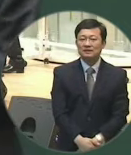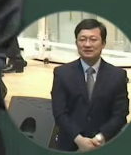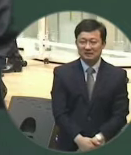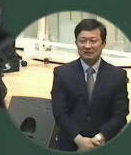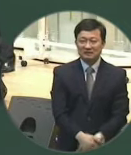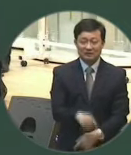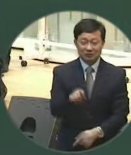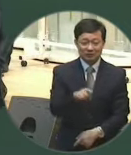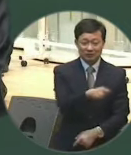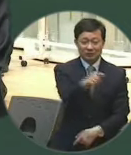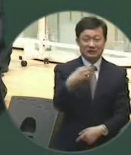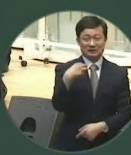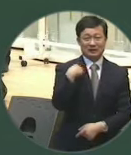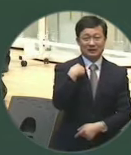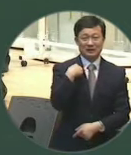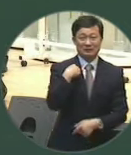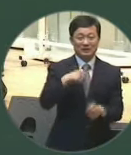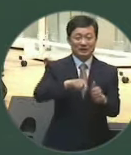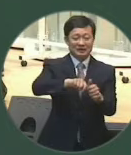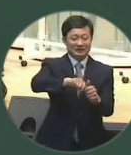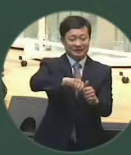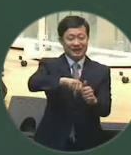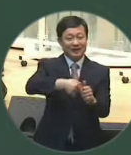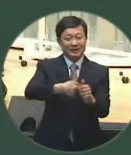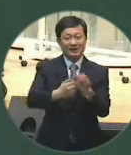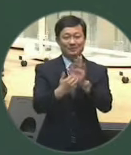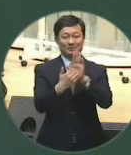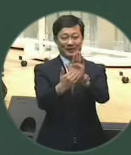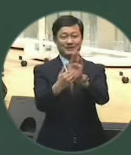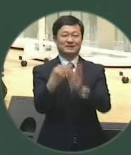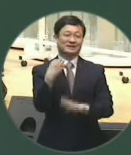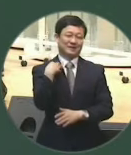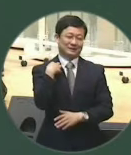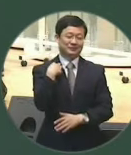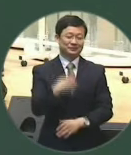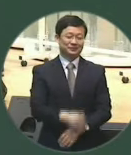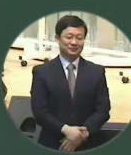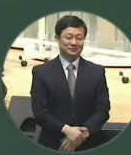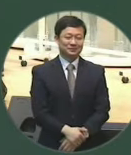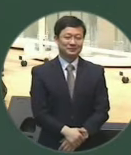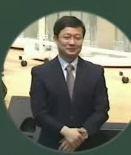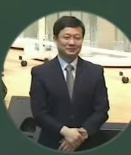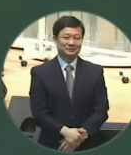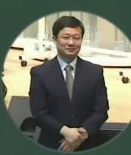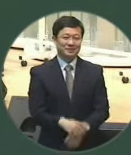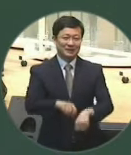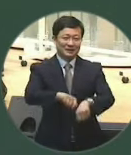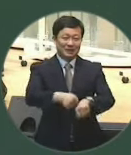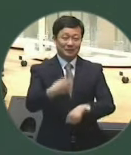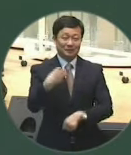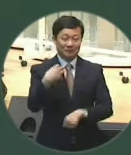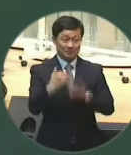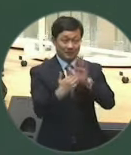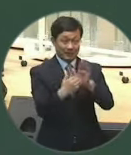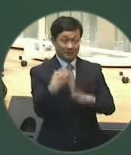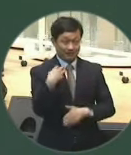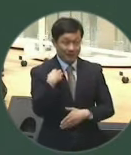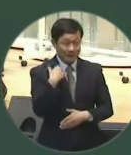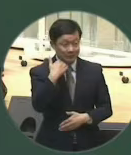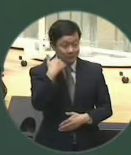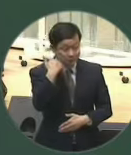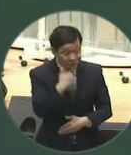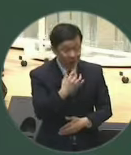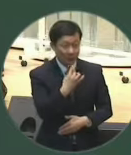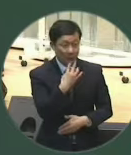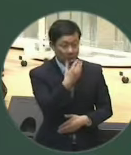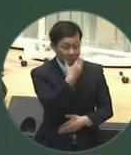시대 재앙을 막아야 됩니다. We must block the disasters of the age. 그 길은 오직 예수 그리스도와